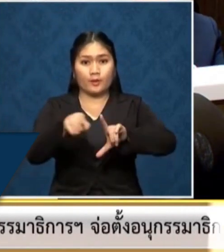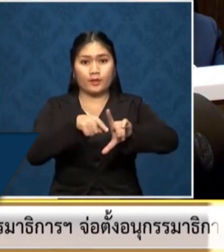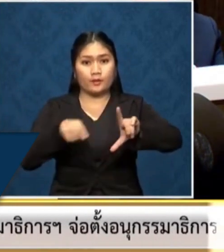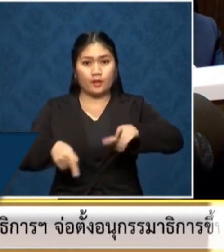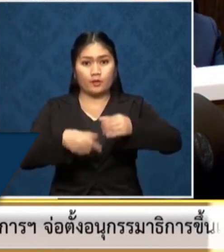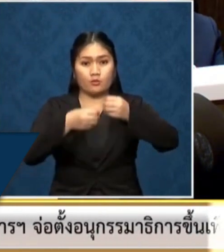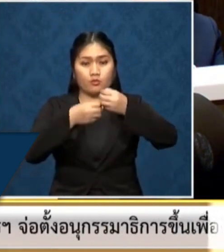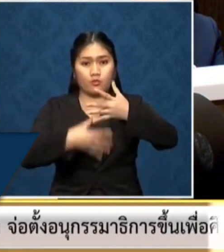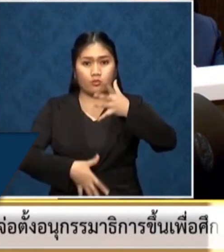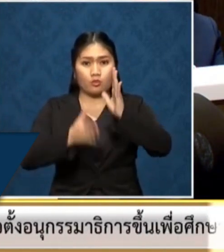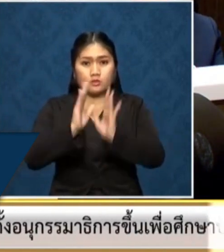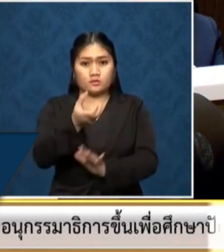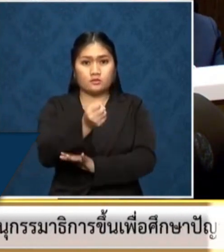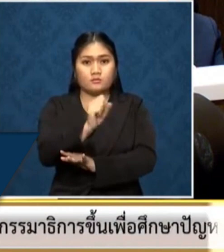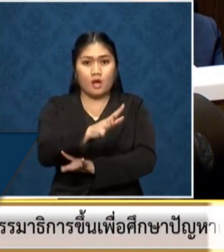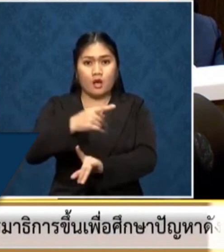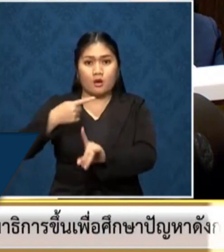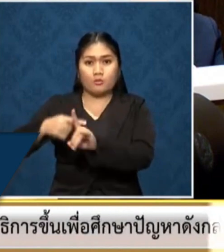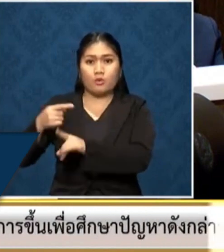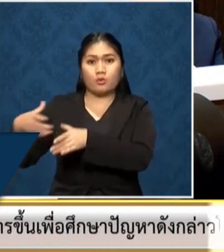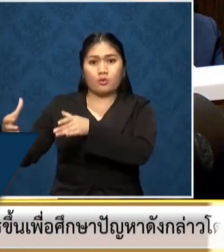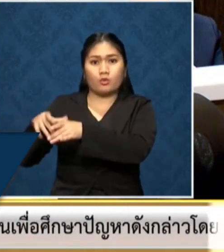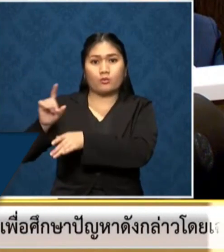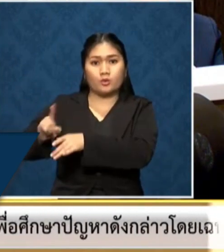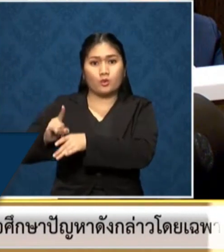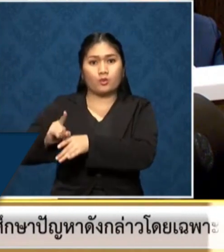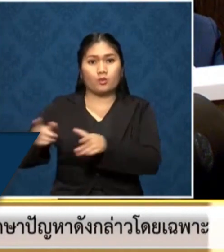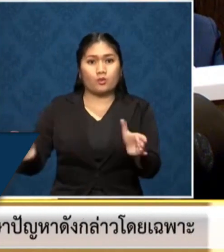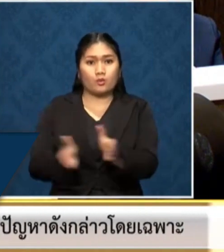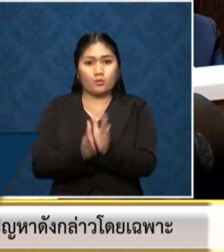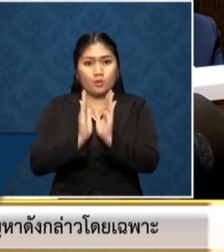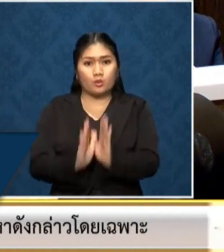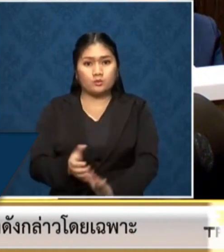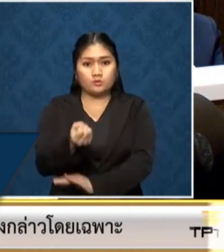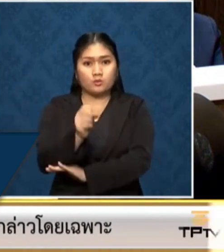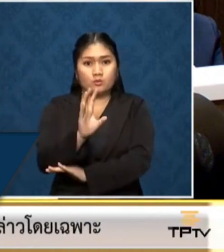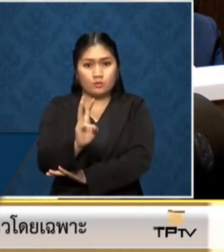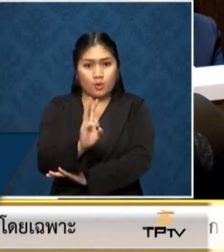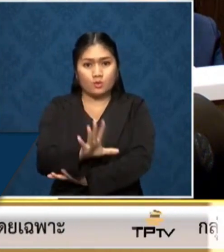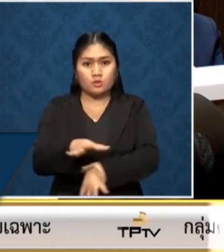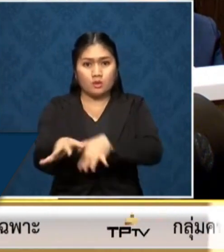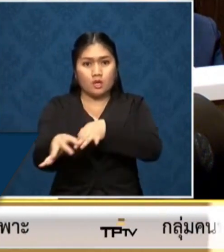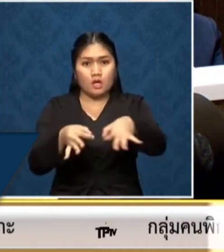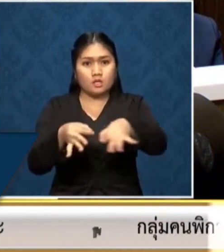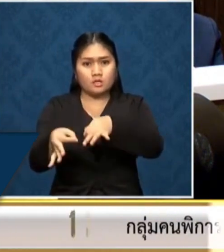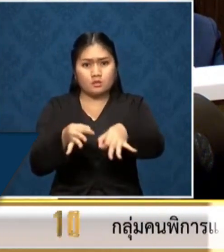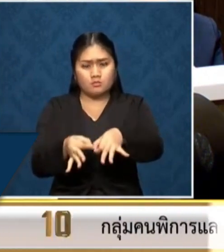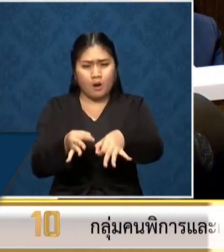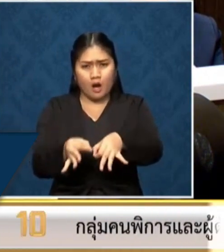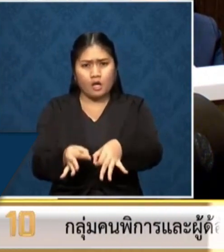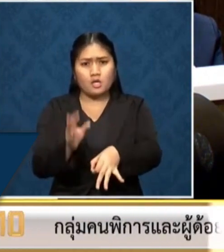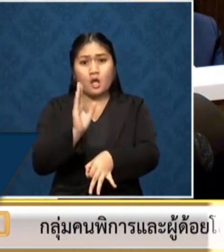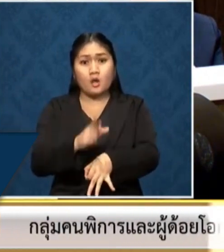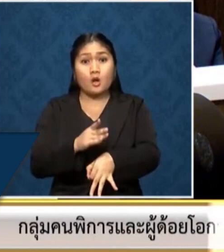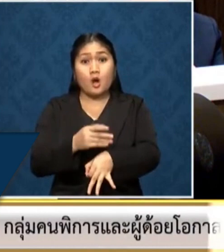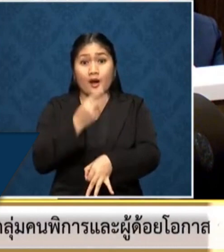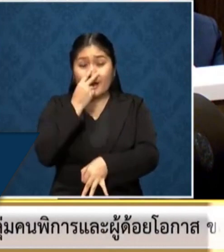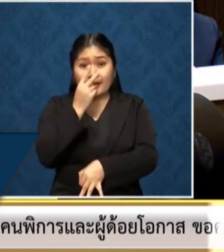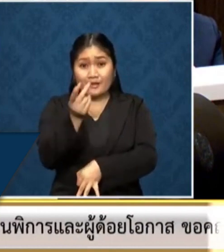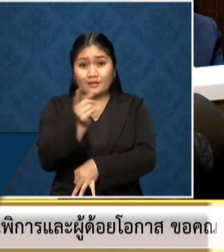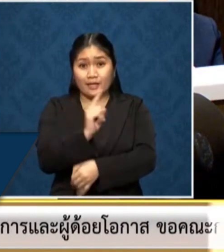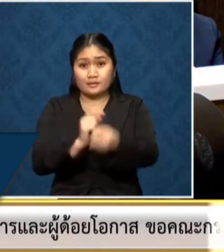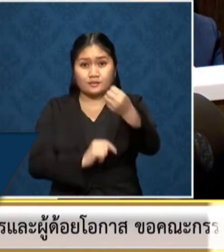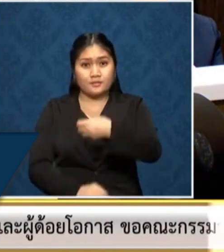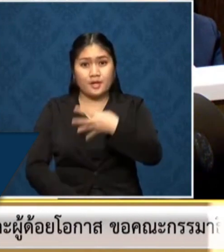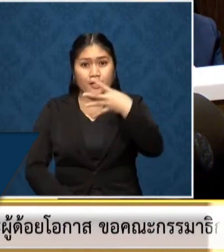วกคุณกันวีสืบแสง จะพักเป็ธรมอีนหนึ่ท่านเป็น 16 ท่านถึงต้องอภิปราย เขาชียเห็นอยู่ 4 ประการสำคัญ